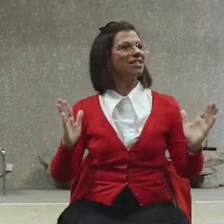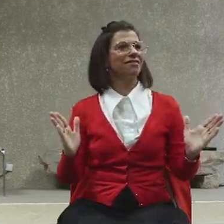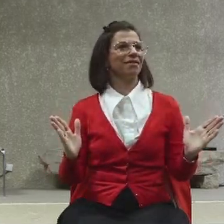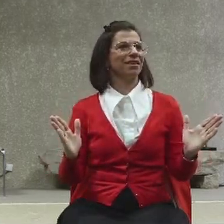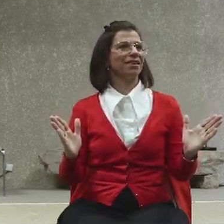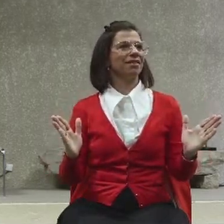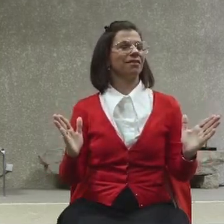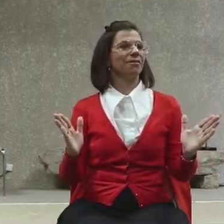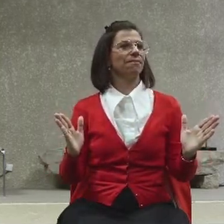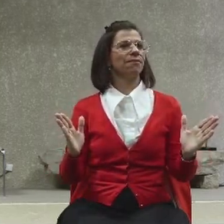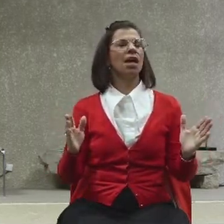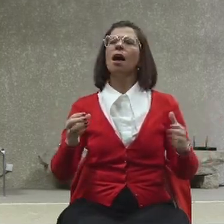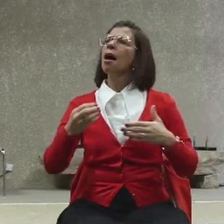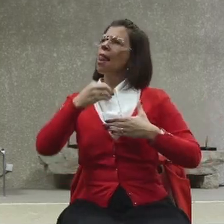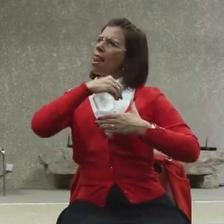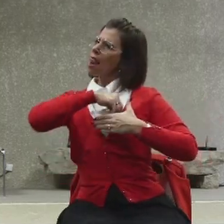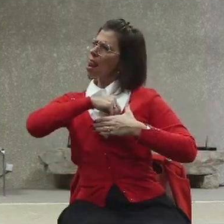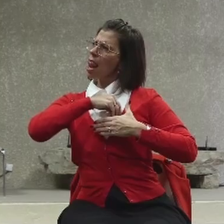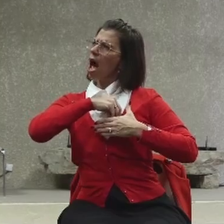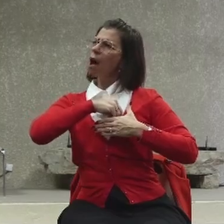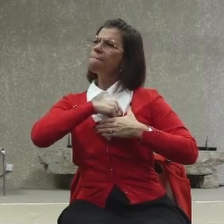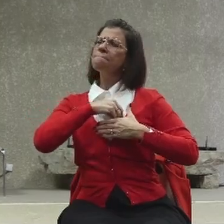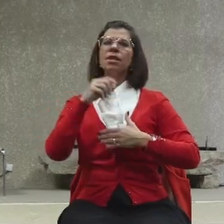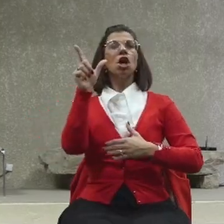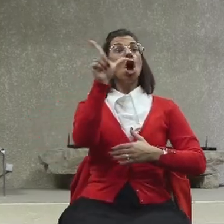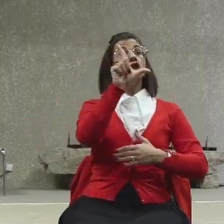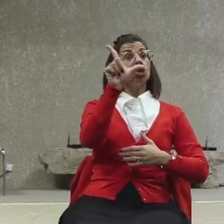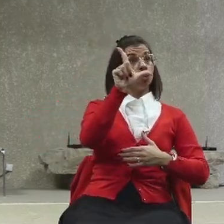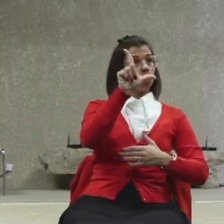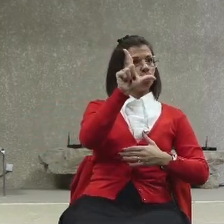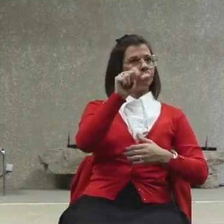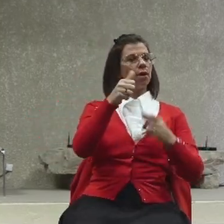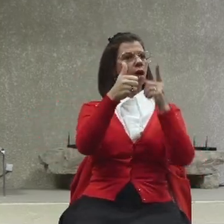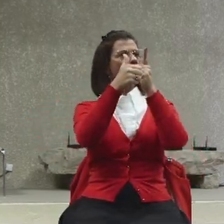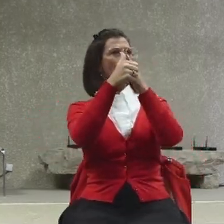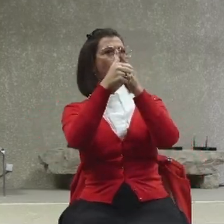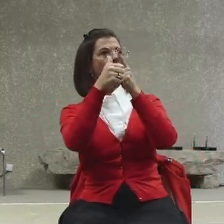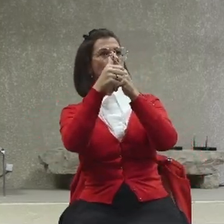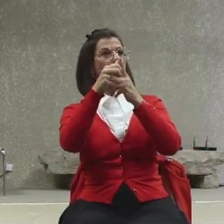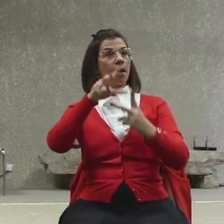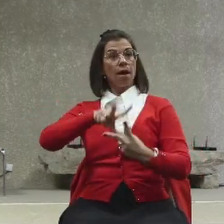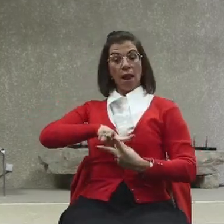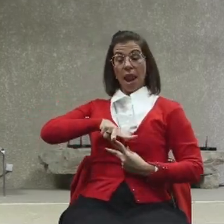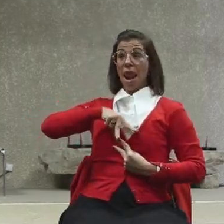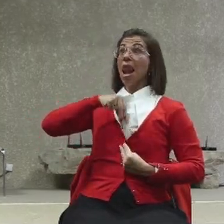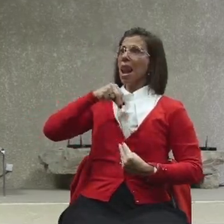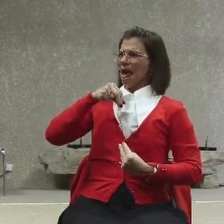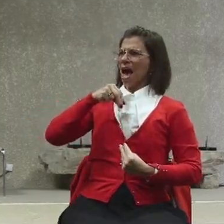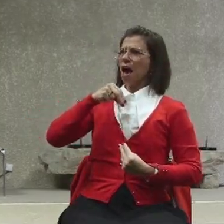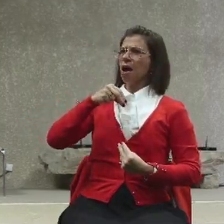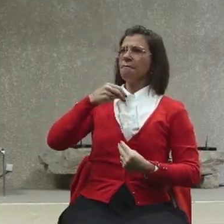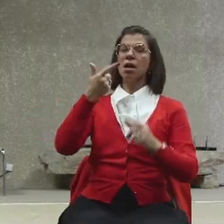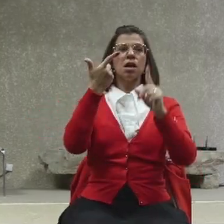réduit à l'impuissance pour que nous ne soyons plus esclaves du péché. Vous savez que nous sommes des